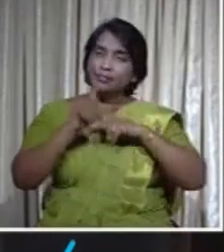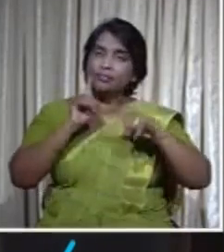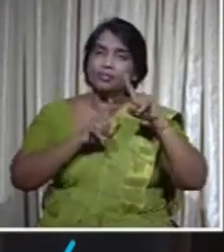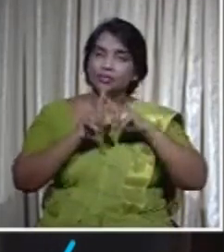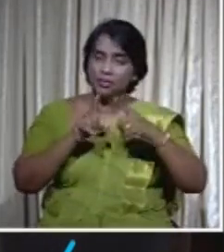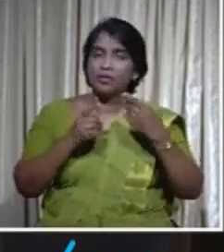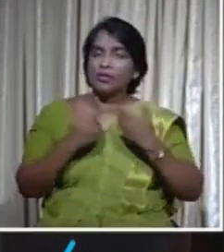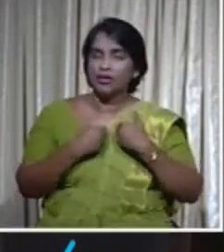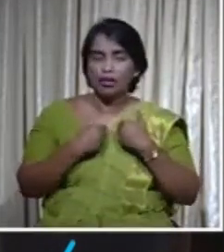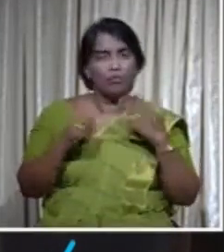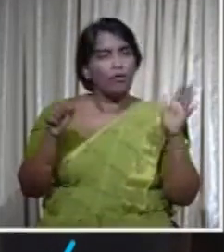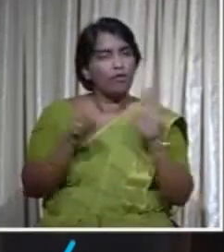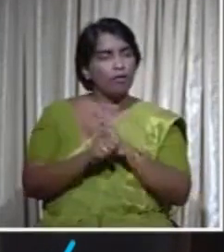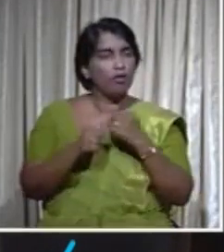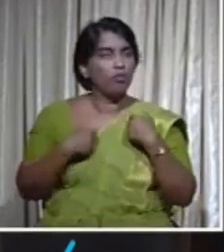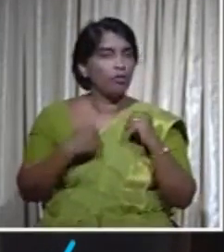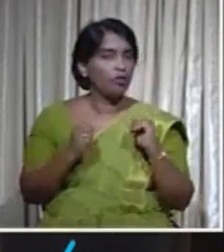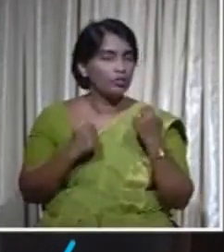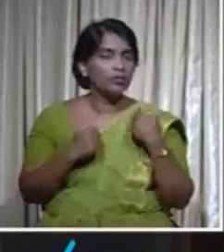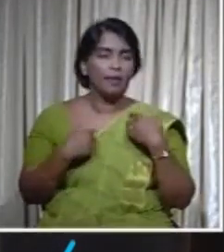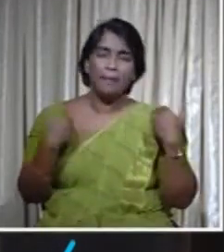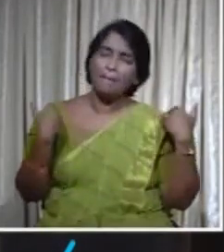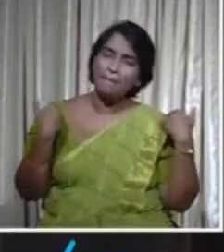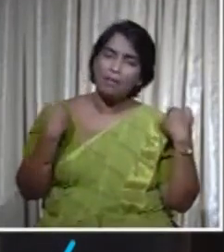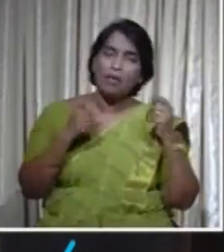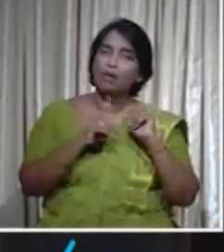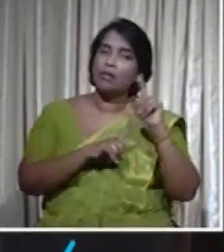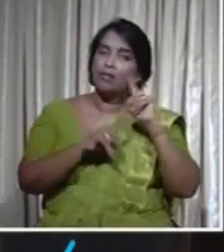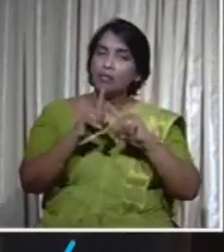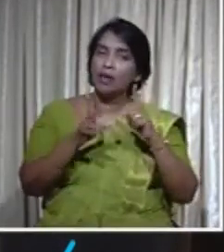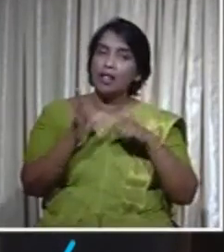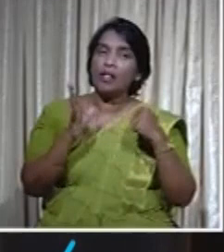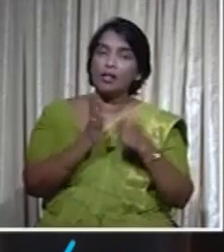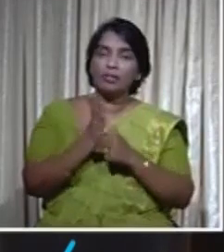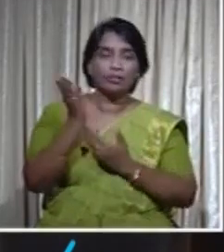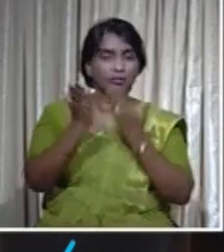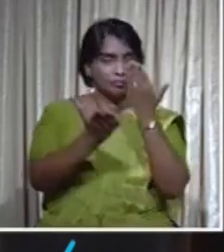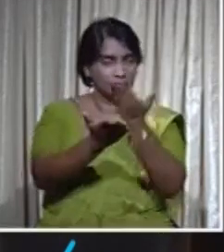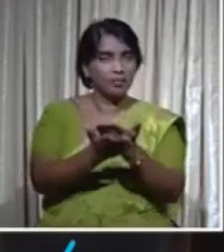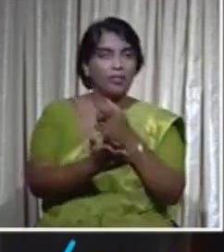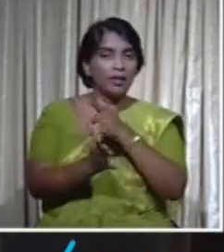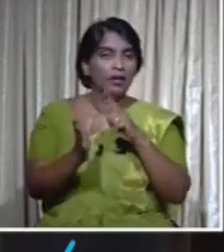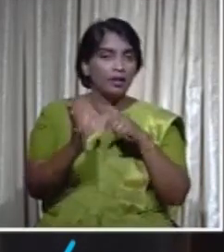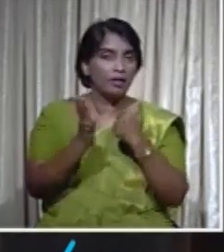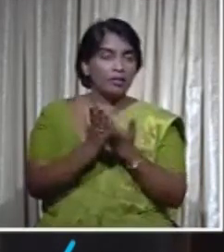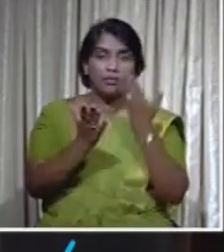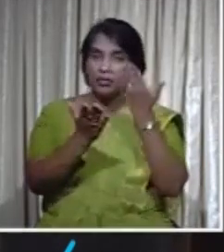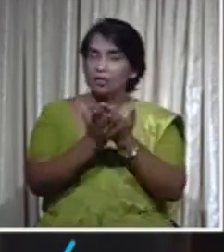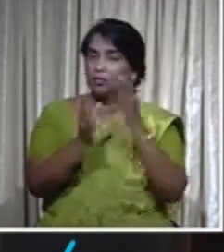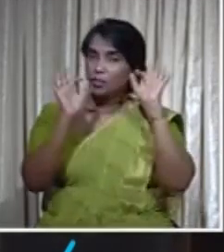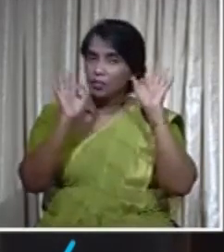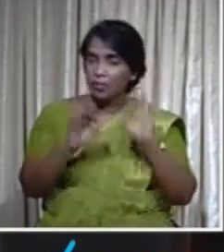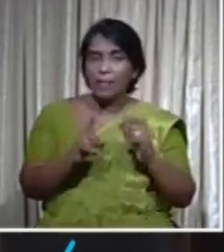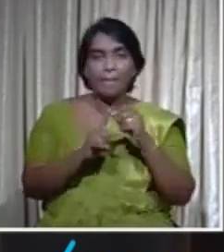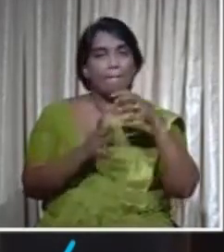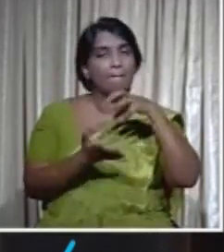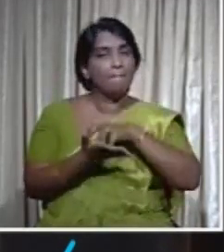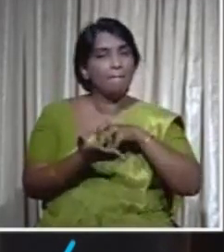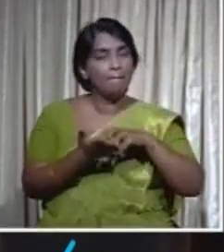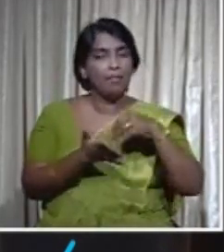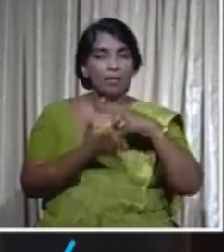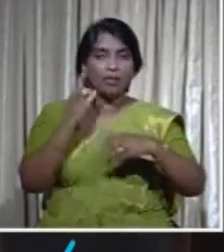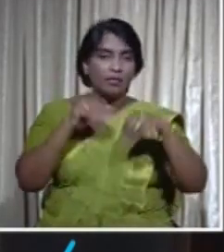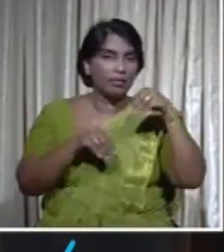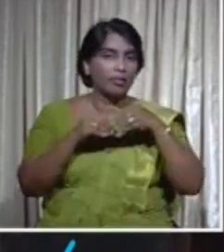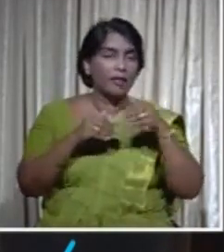අපි උපරිම උත්සාහය දරනවා මාංශ වෙලා පාර්ලිමේන්තුවේ පනත ගේන ඒ පනත ගේන්න නැතුව පළාත්සභා මැතිවරණය